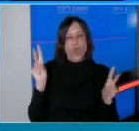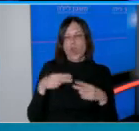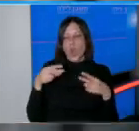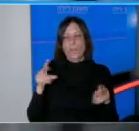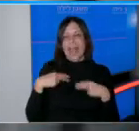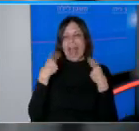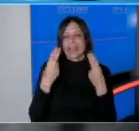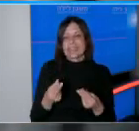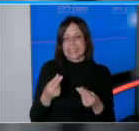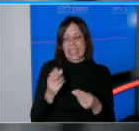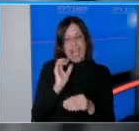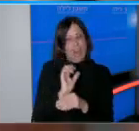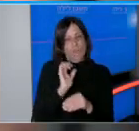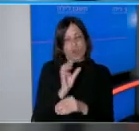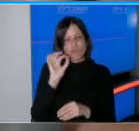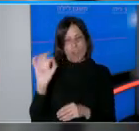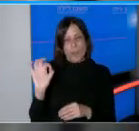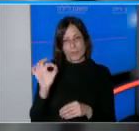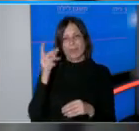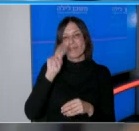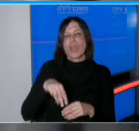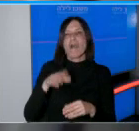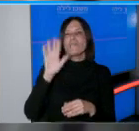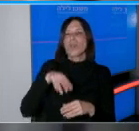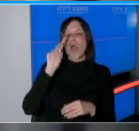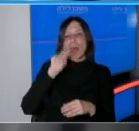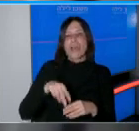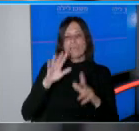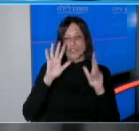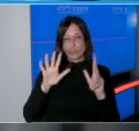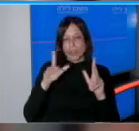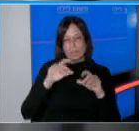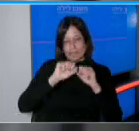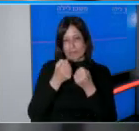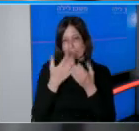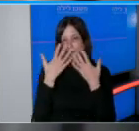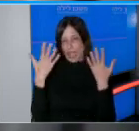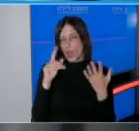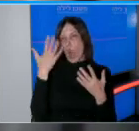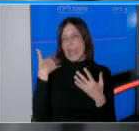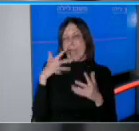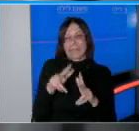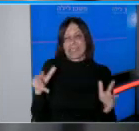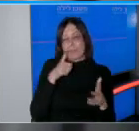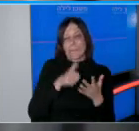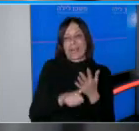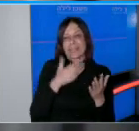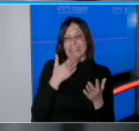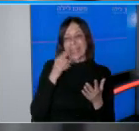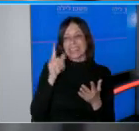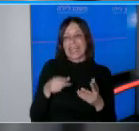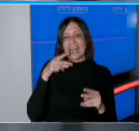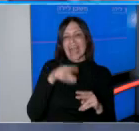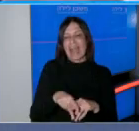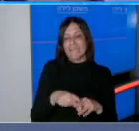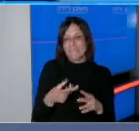את ההלוואות שלהם? אני רוצה להזכיר לך שאפילו ב-2008, במשבר הסאב-פריים הגדול, לא היה מצב שבנק ישראל נאלץ להתערב